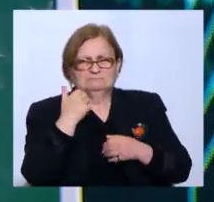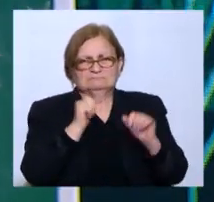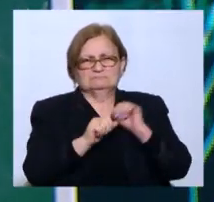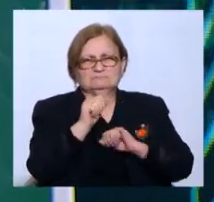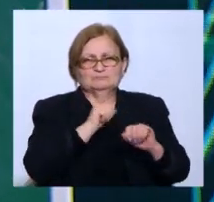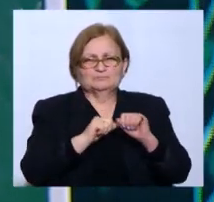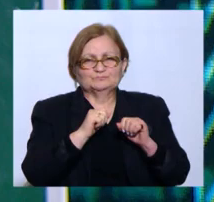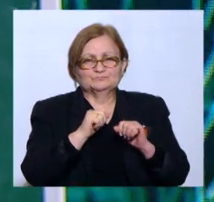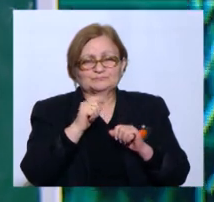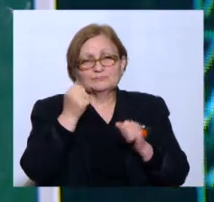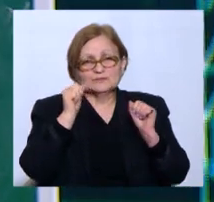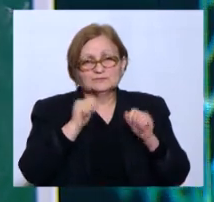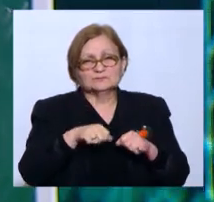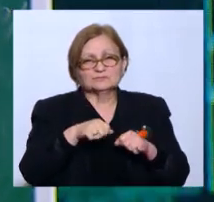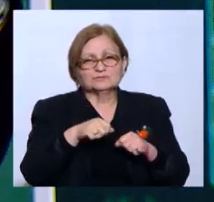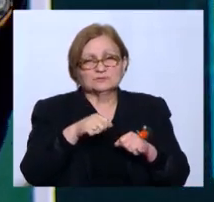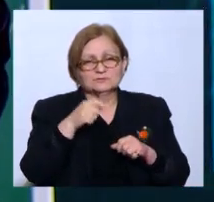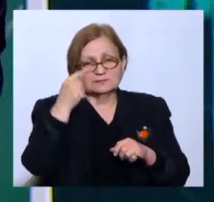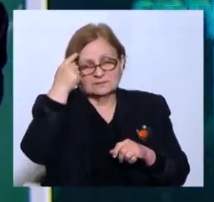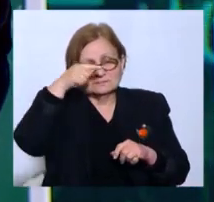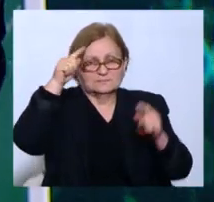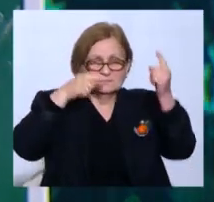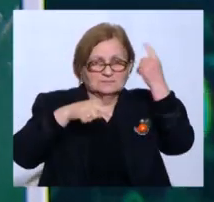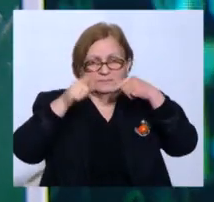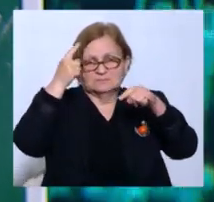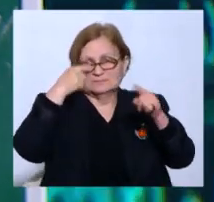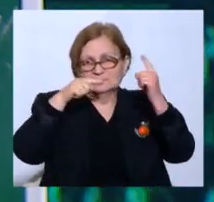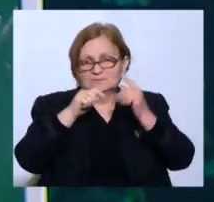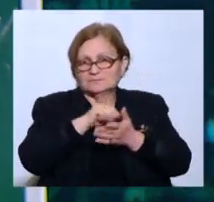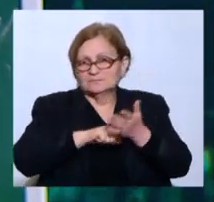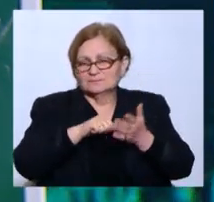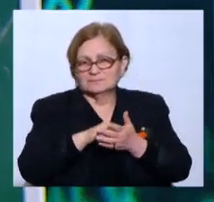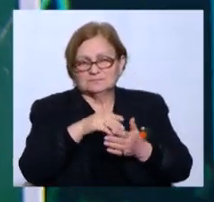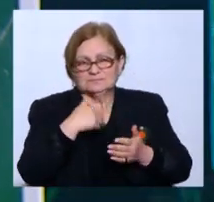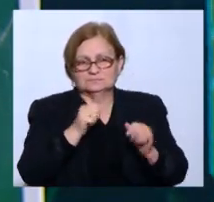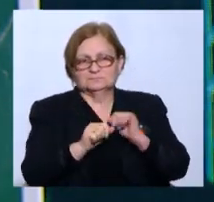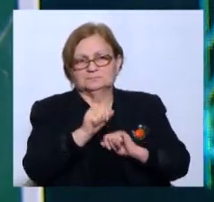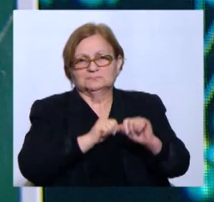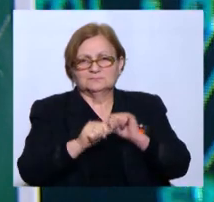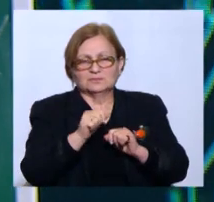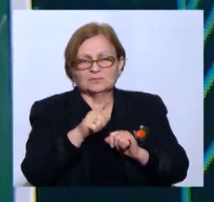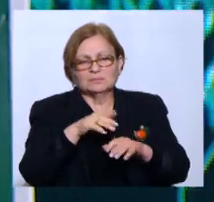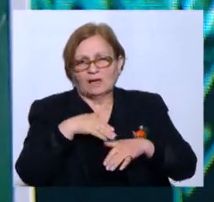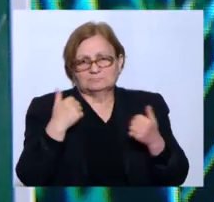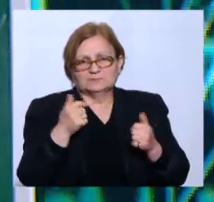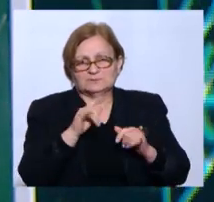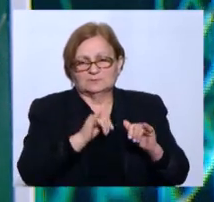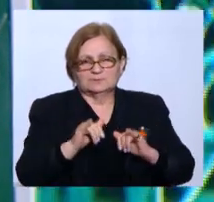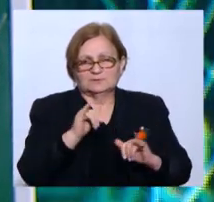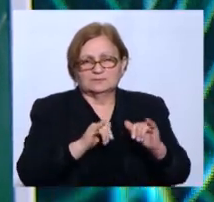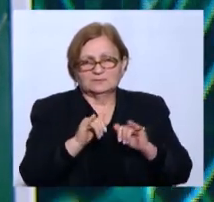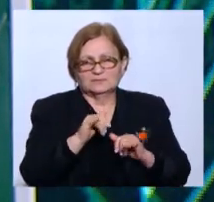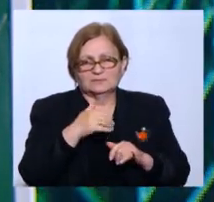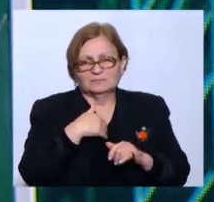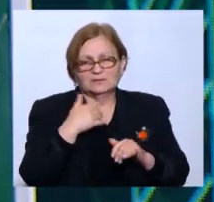ისეთი კრეატიულები ხდები და იმდენი სხვადასხვა მიზეზით ცდილობთ, რომ არ გააკეთოთ ეს დავალება,